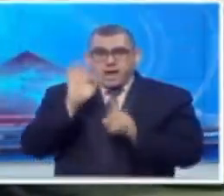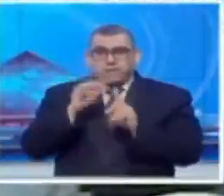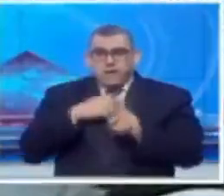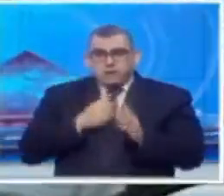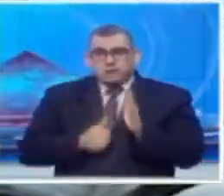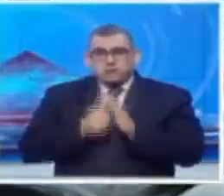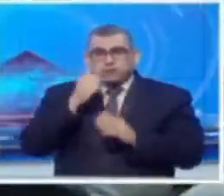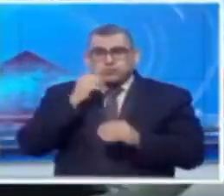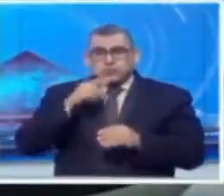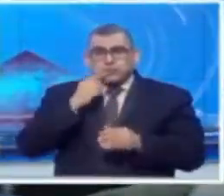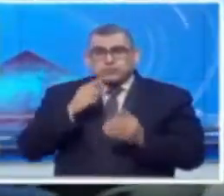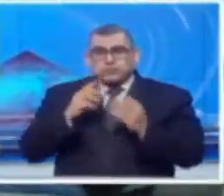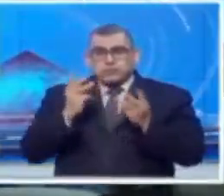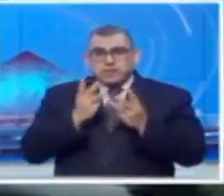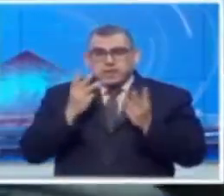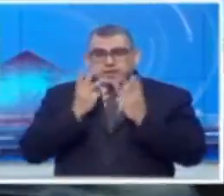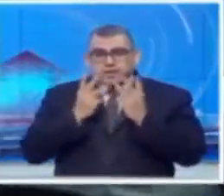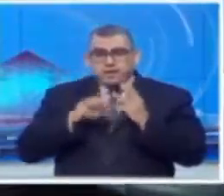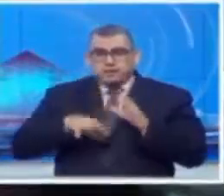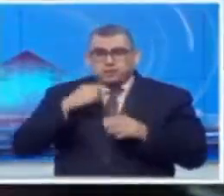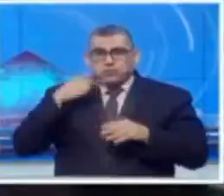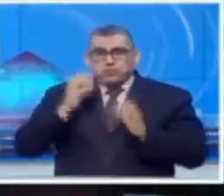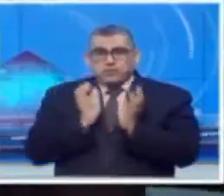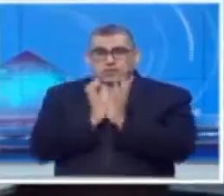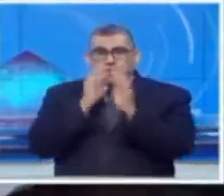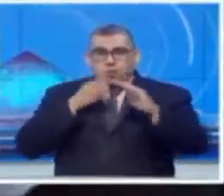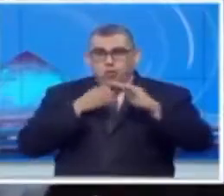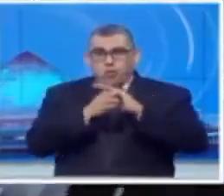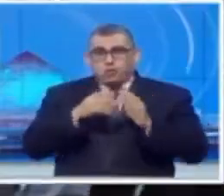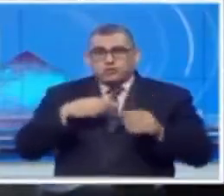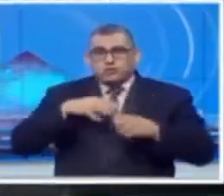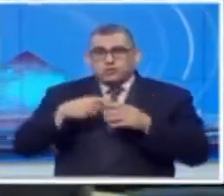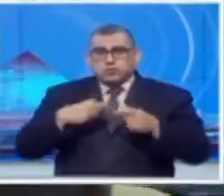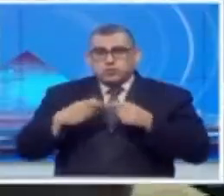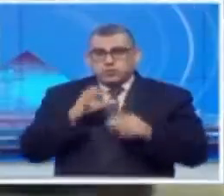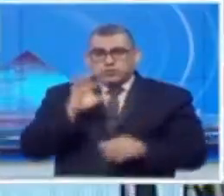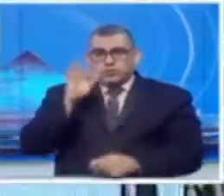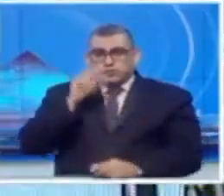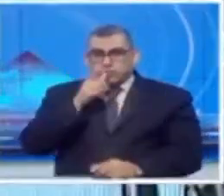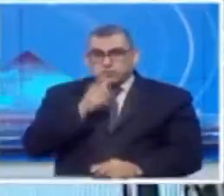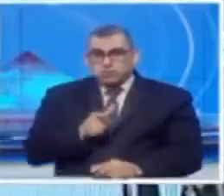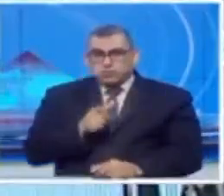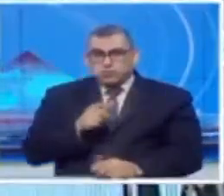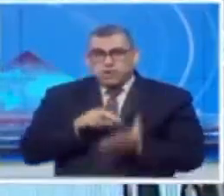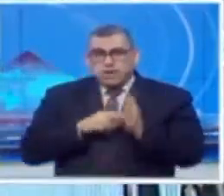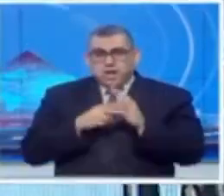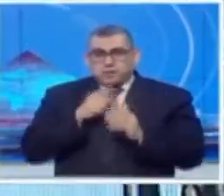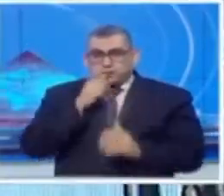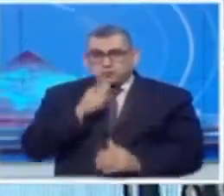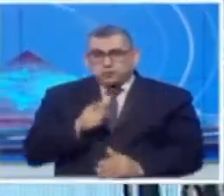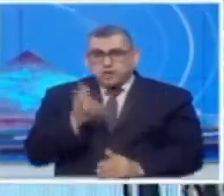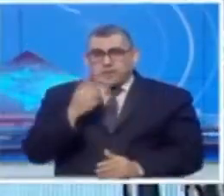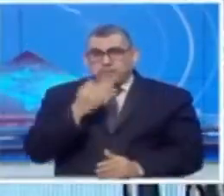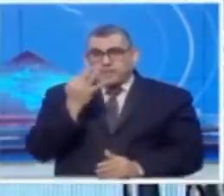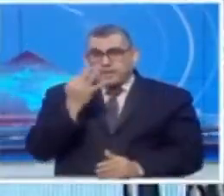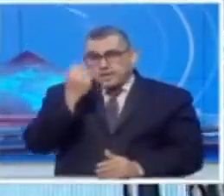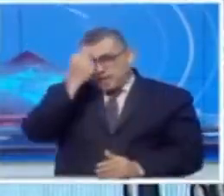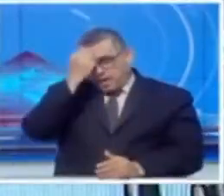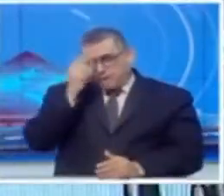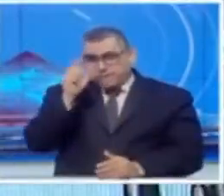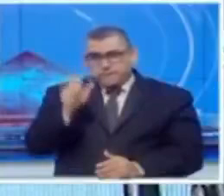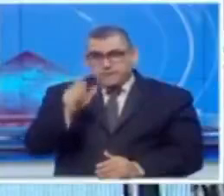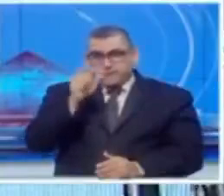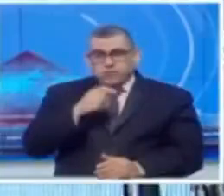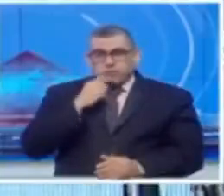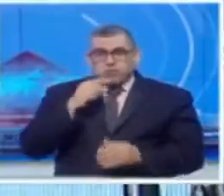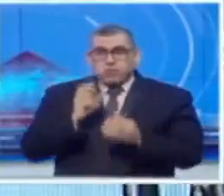نتيجتها التي أعلنت من داخل مقر وزارة التضامن الاجتماعي. تقرر تخصيص عدد 3000 حاج